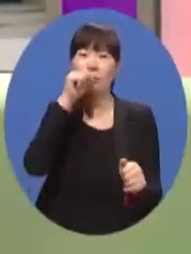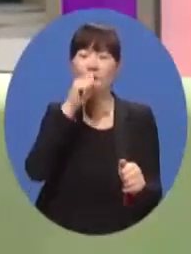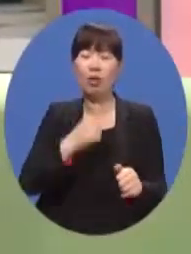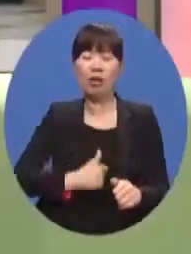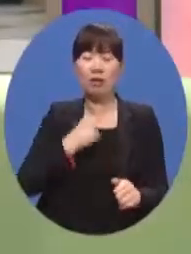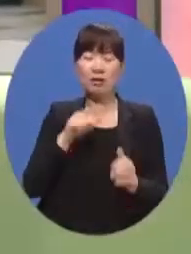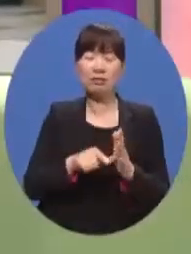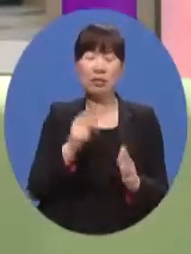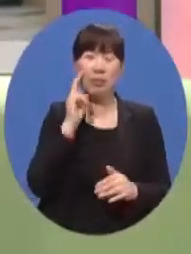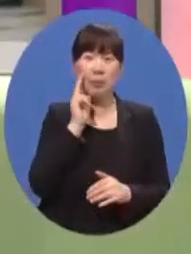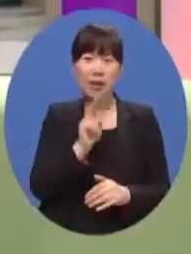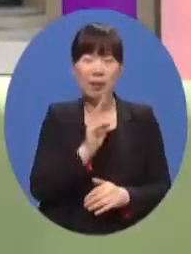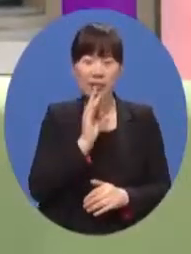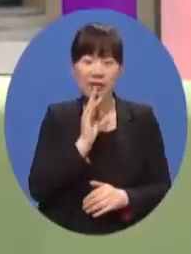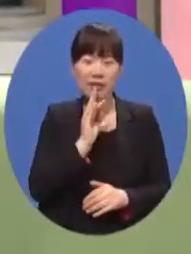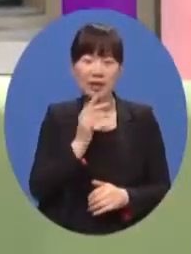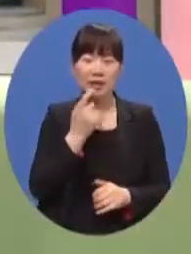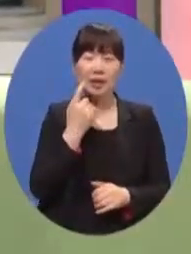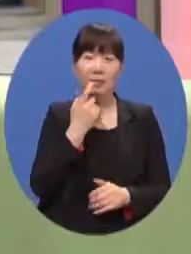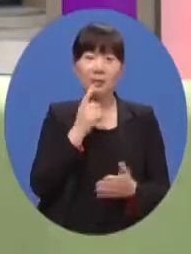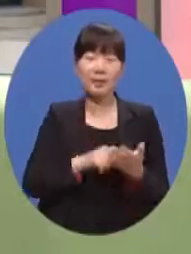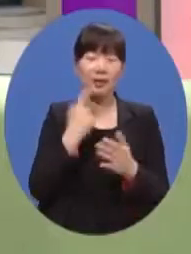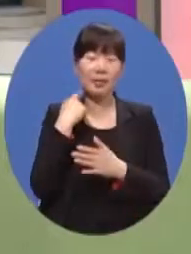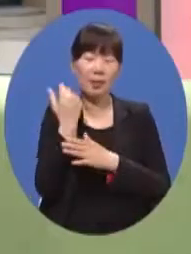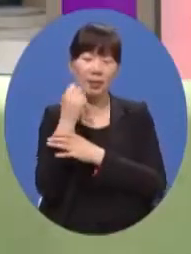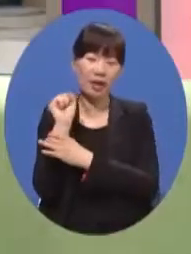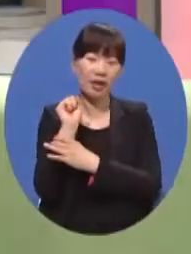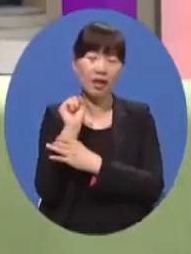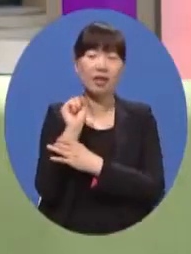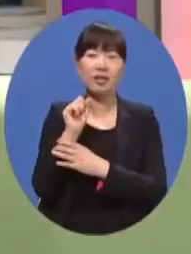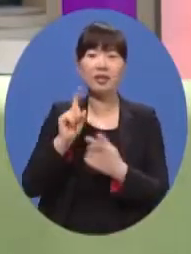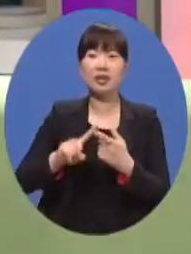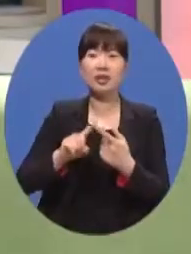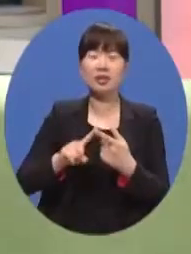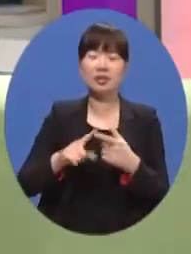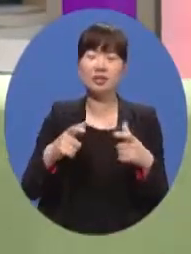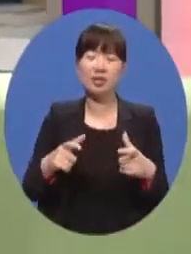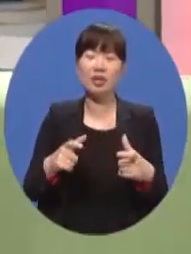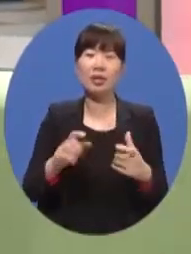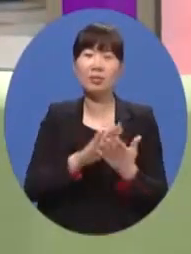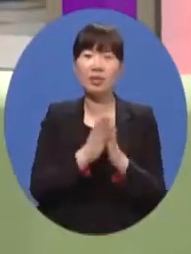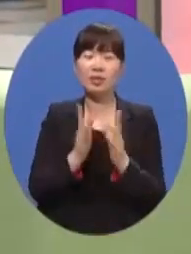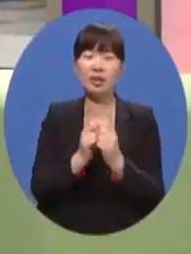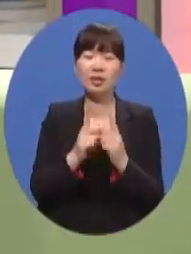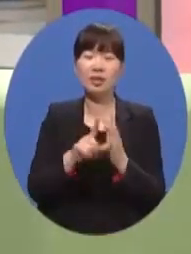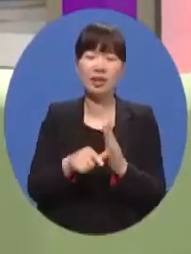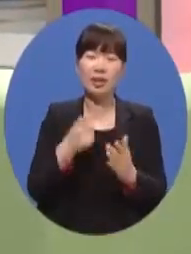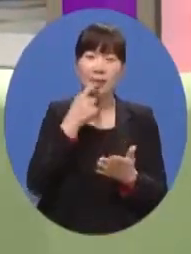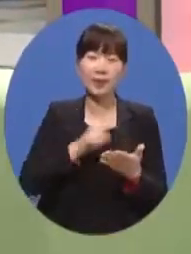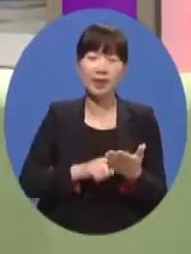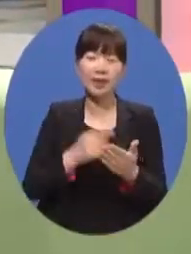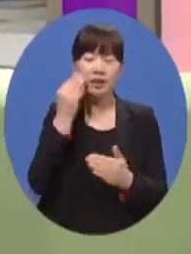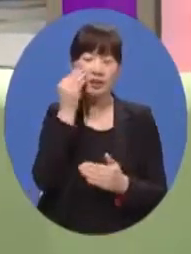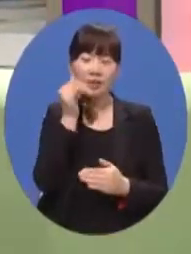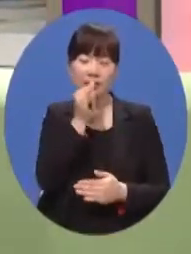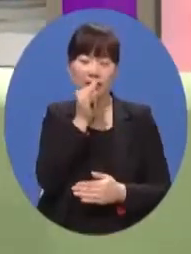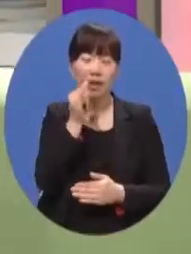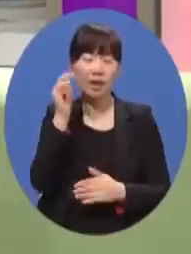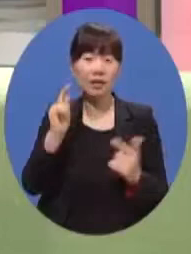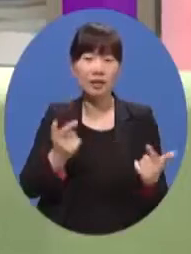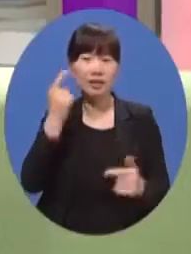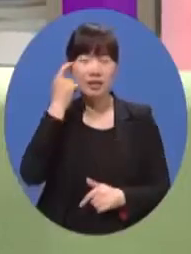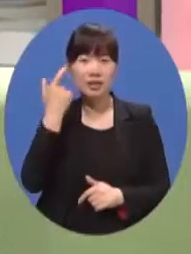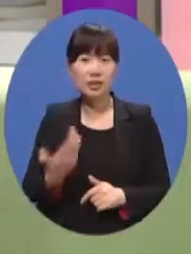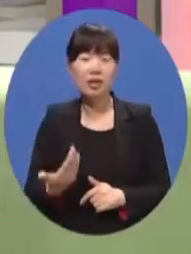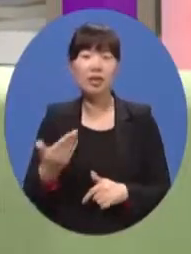화내고 쉽게 삐치거나 토라지고 이런 감정 기복의 영역이라든지 변화가 있을 때 그거를 쉽게 적응하는 거 아닌가. 또